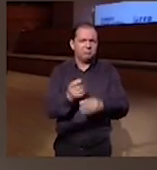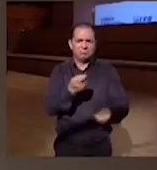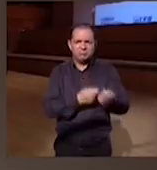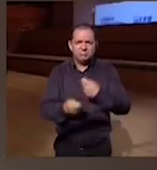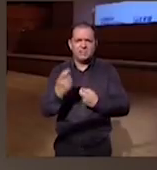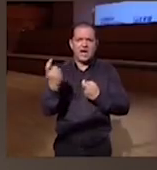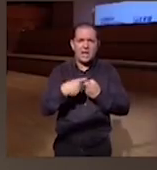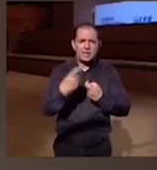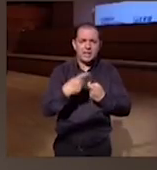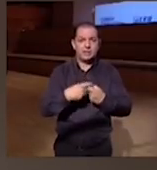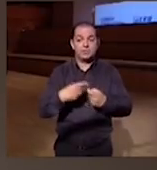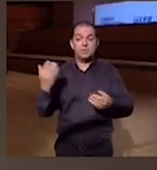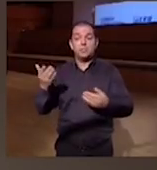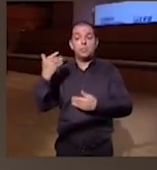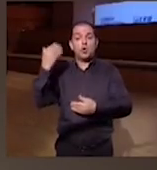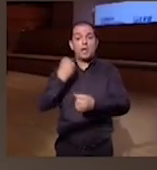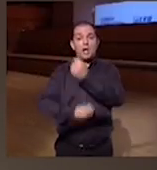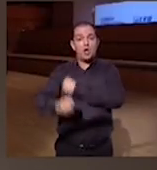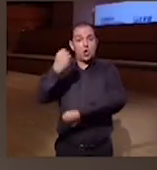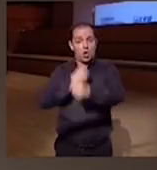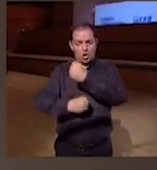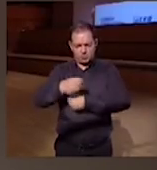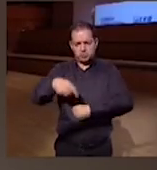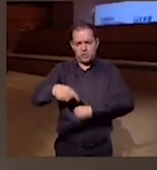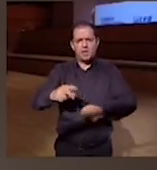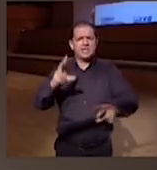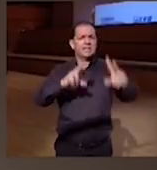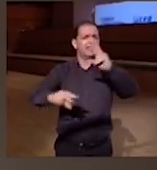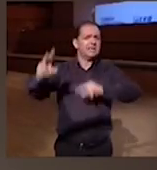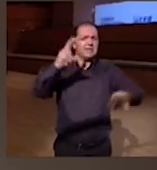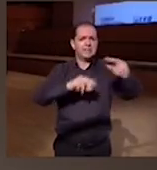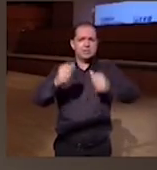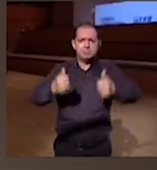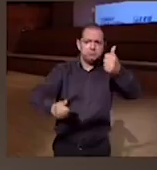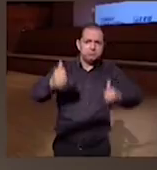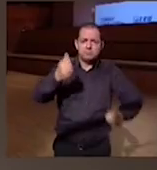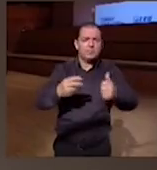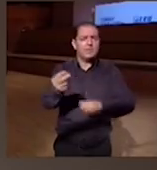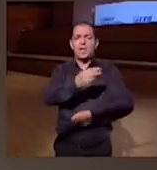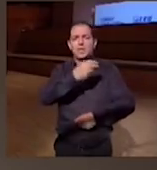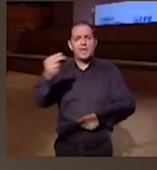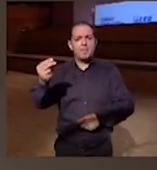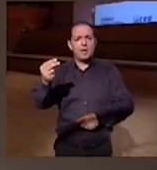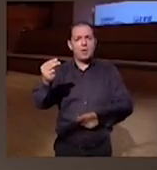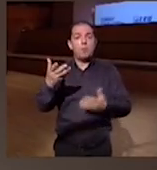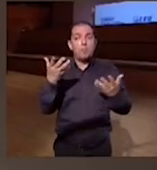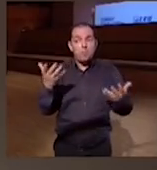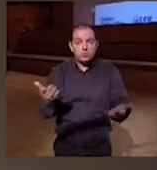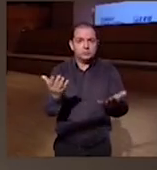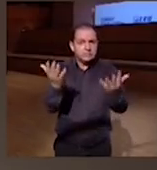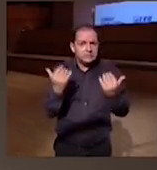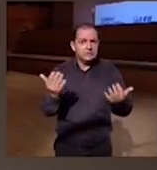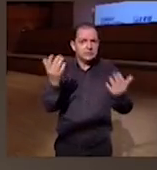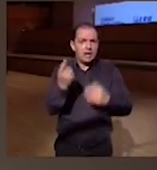μεγάλη συζήτηση όλα τα προηγούμενα χρόνια και σήμερα δικαίως είναι η συζήτηση για το πώς θα έχουμε τη